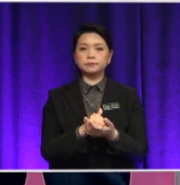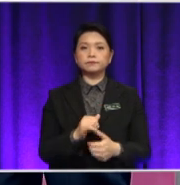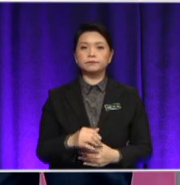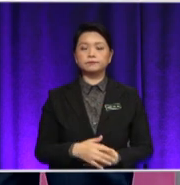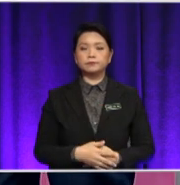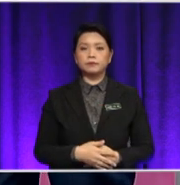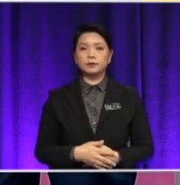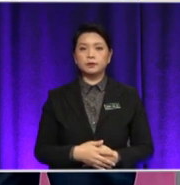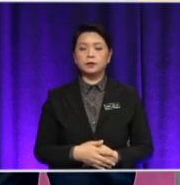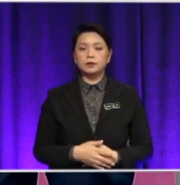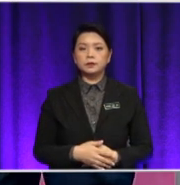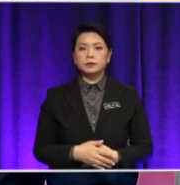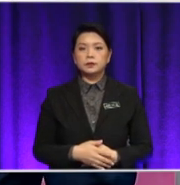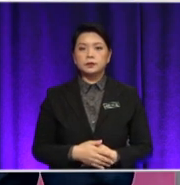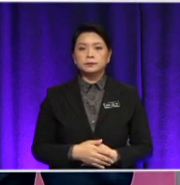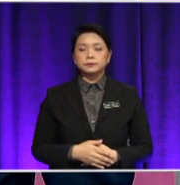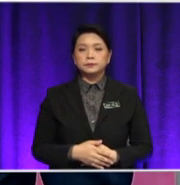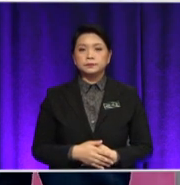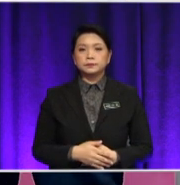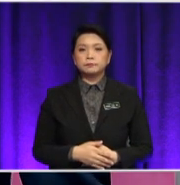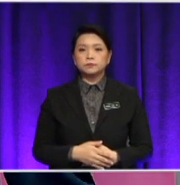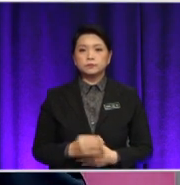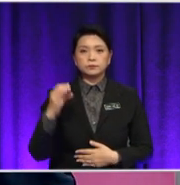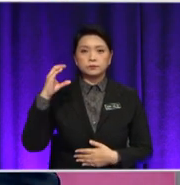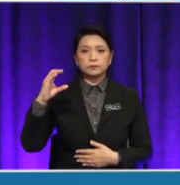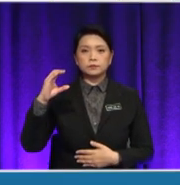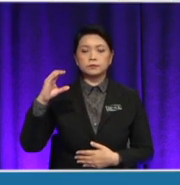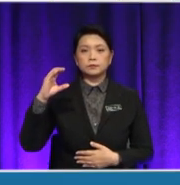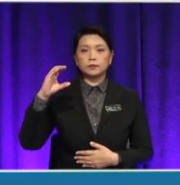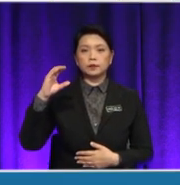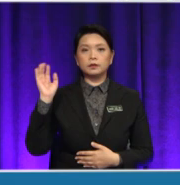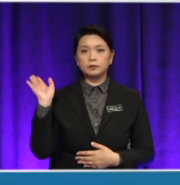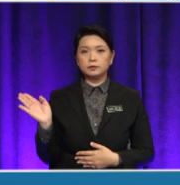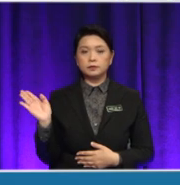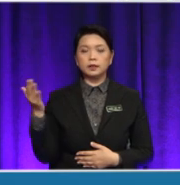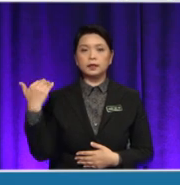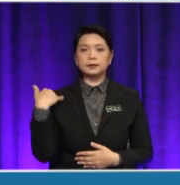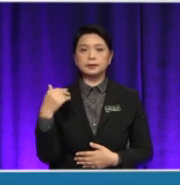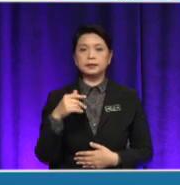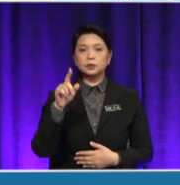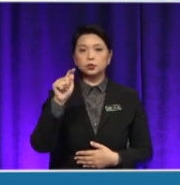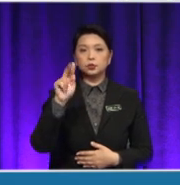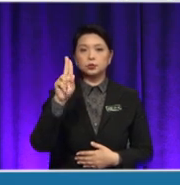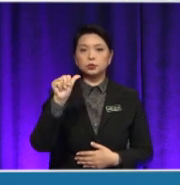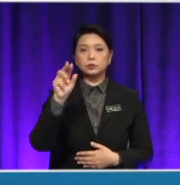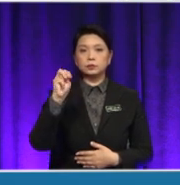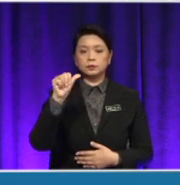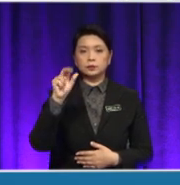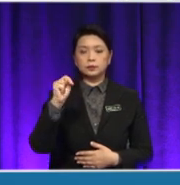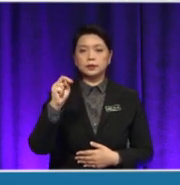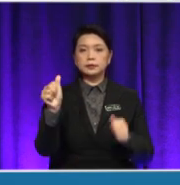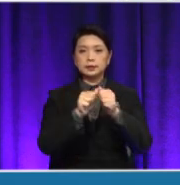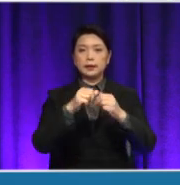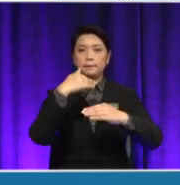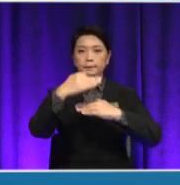C mewakili compression. Apa itu? Iaitu tuaman dengan balutan anjal ke atas bahagian